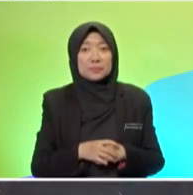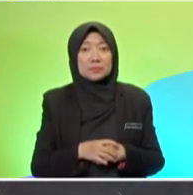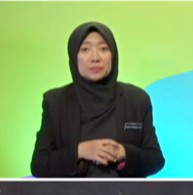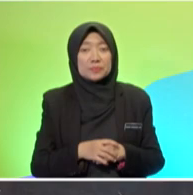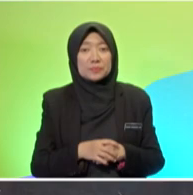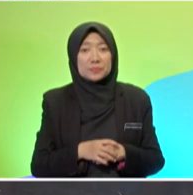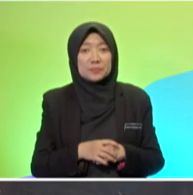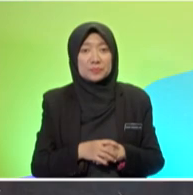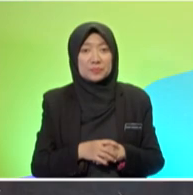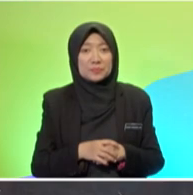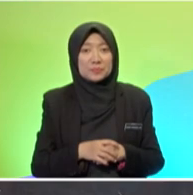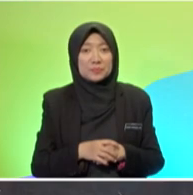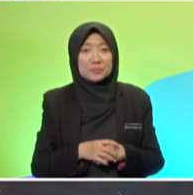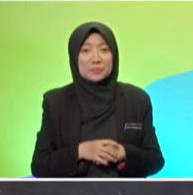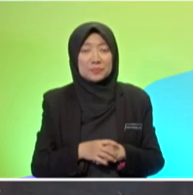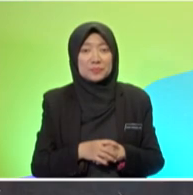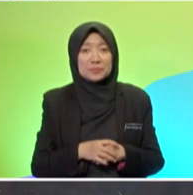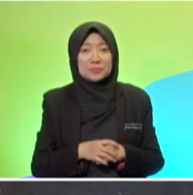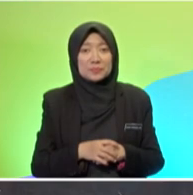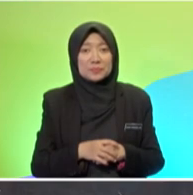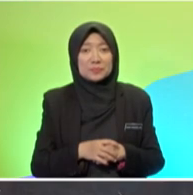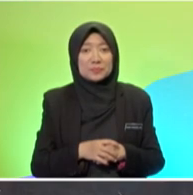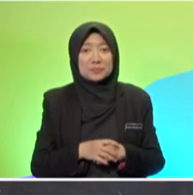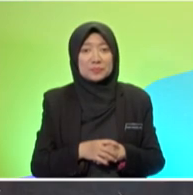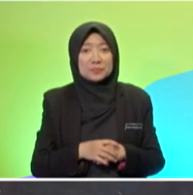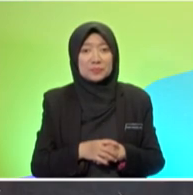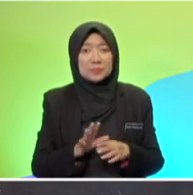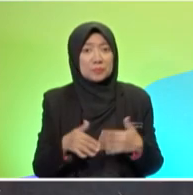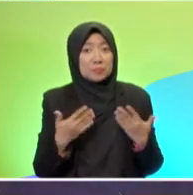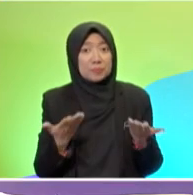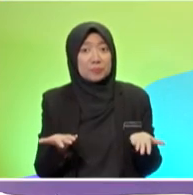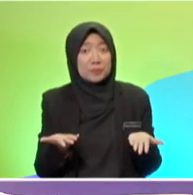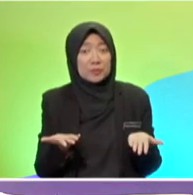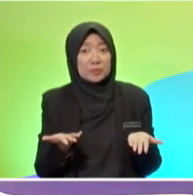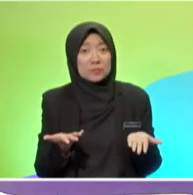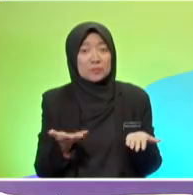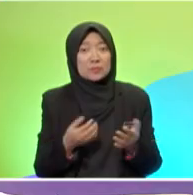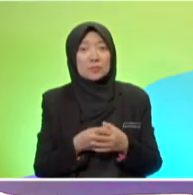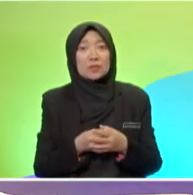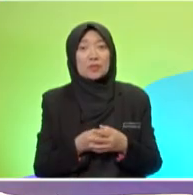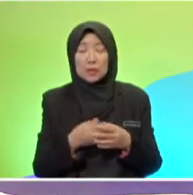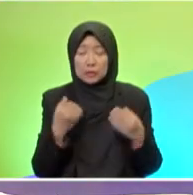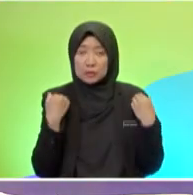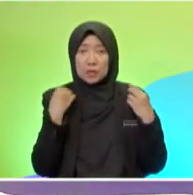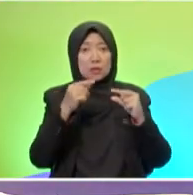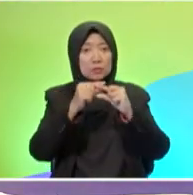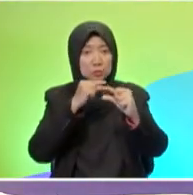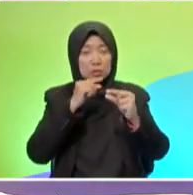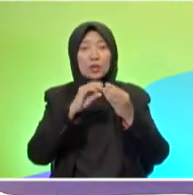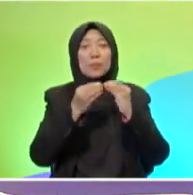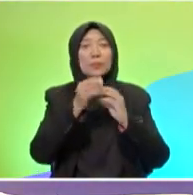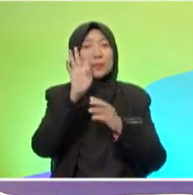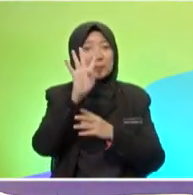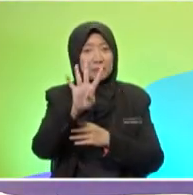Nombor 4. Nombor 4. Ya, ada garisan juga. Jadi ini nombor 4.